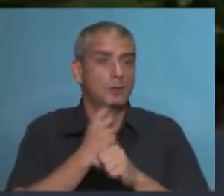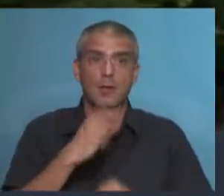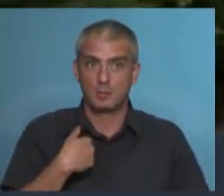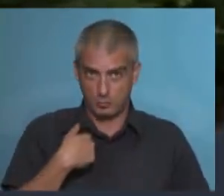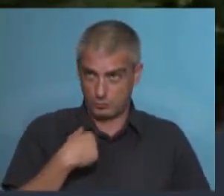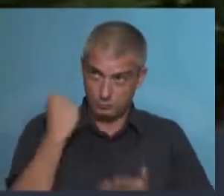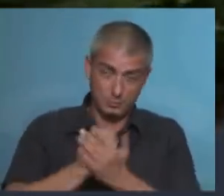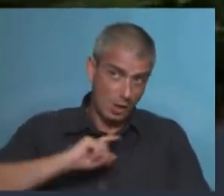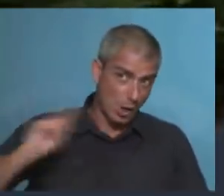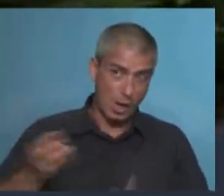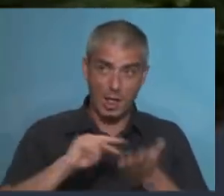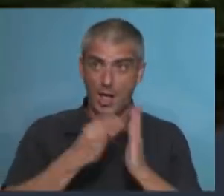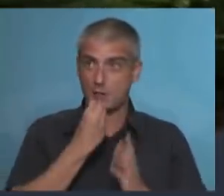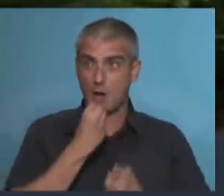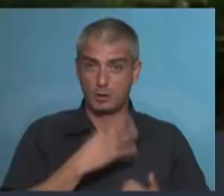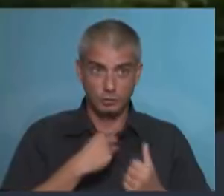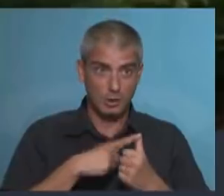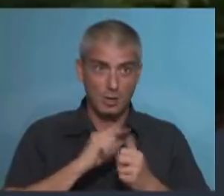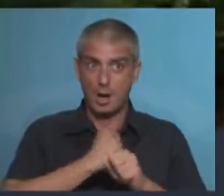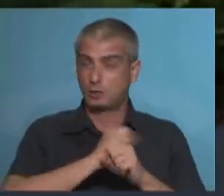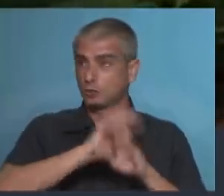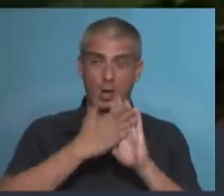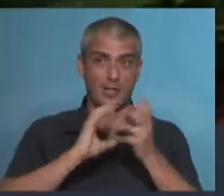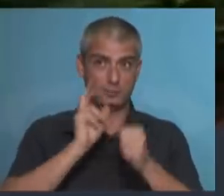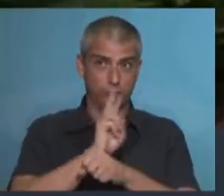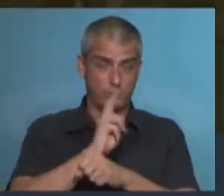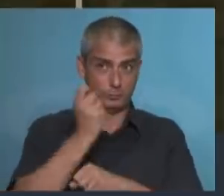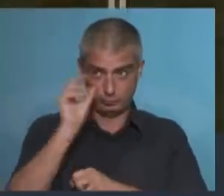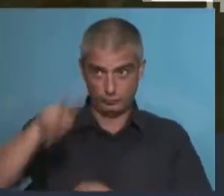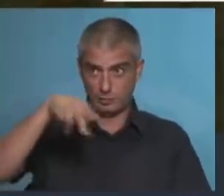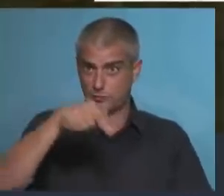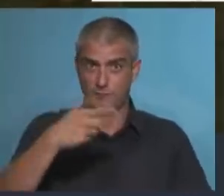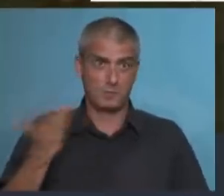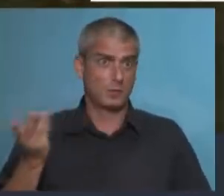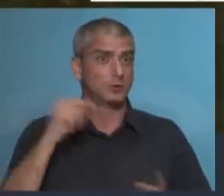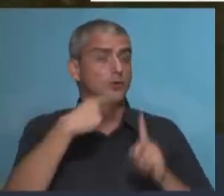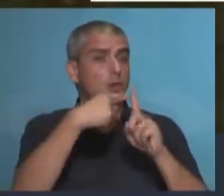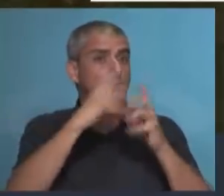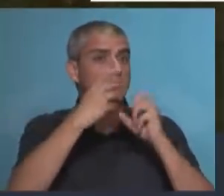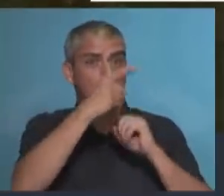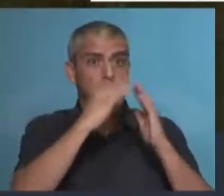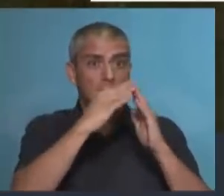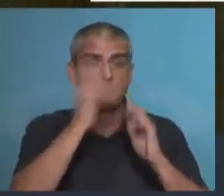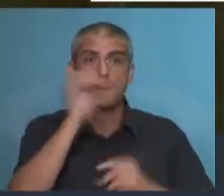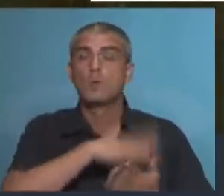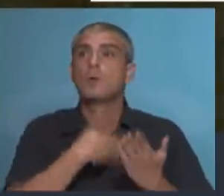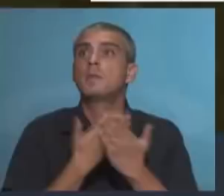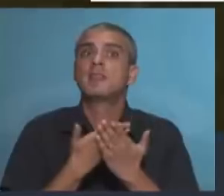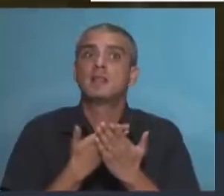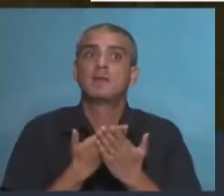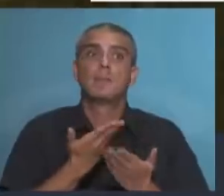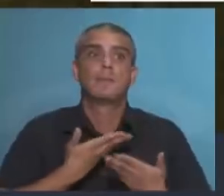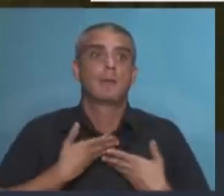כל החדר האוכל שלנו, לשאת כל הקיבוץ שומר שבת כדי שהם יוכלו להסתובב כאן? יש פה נוצרים בקיבוץ שגרים פה, הגיעו לפה מתנדבים, מקבלים